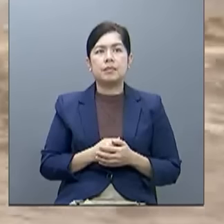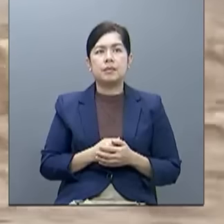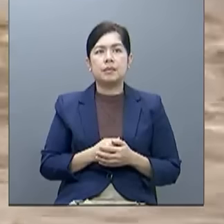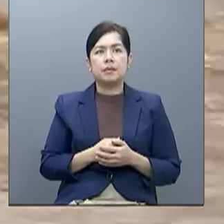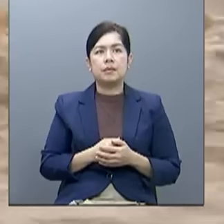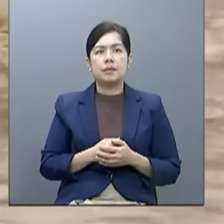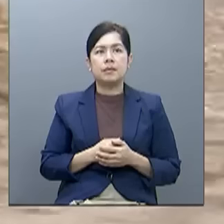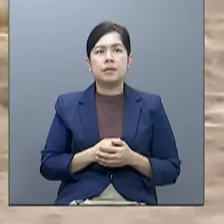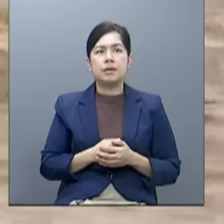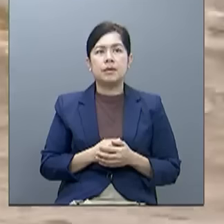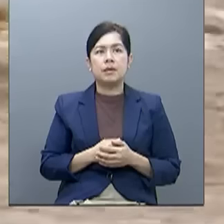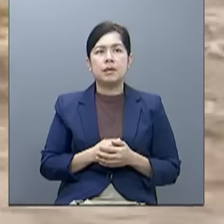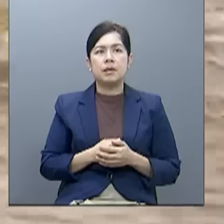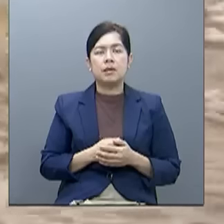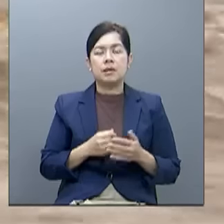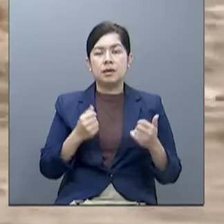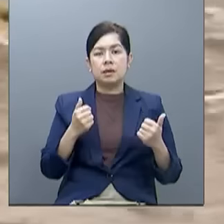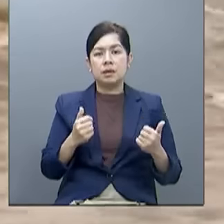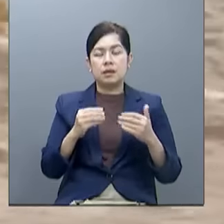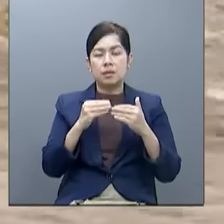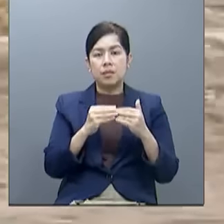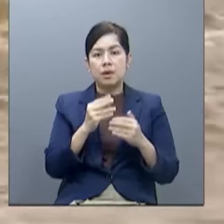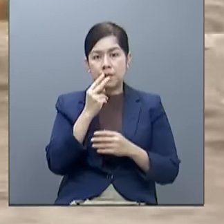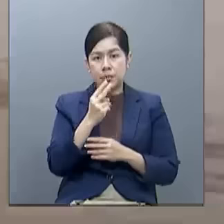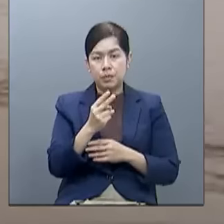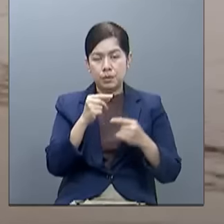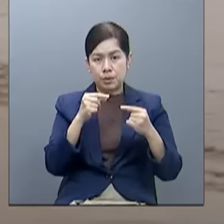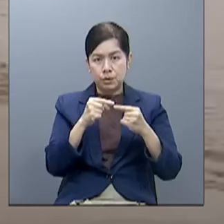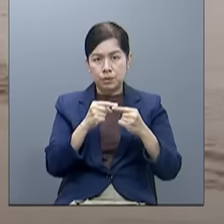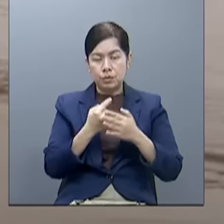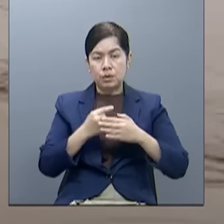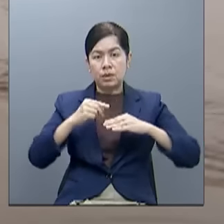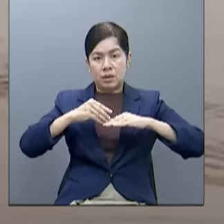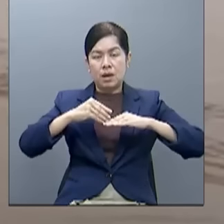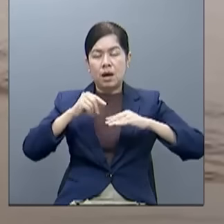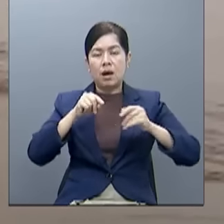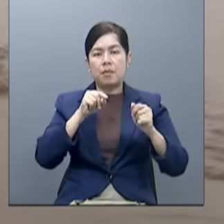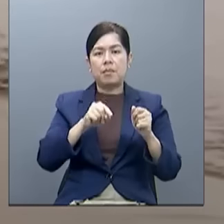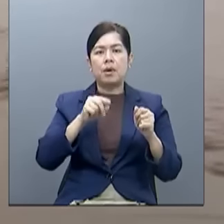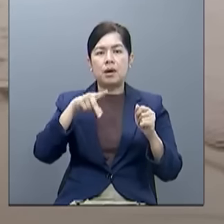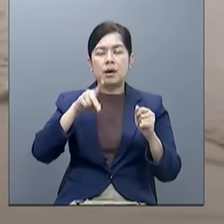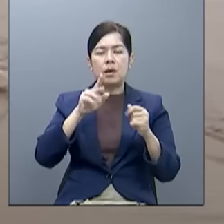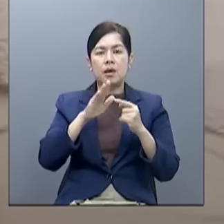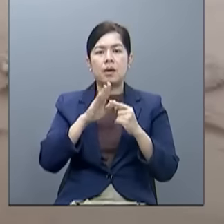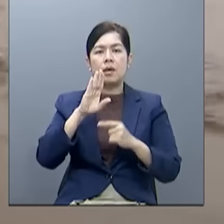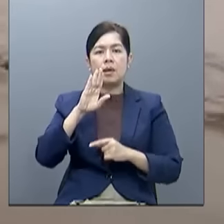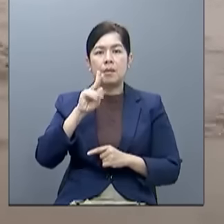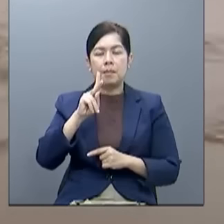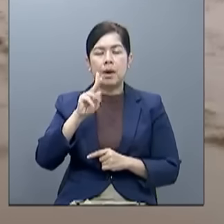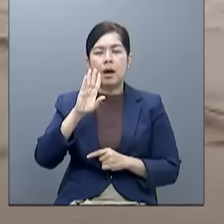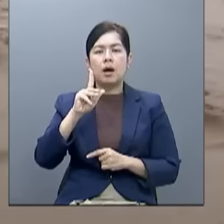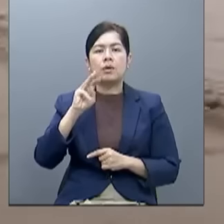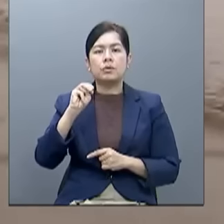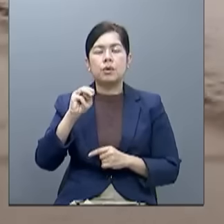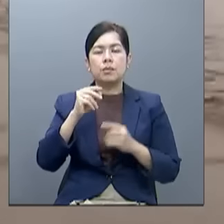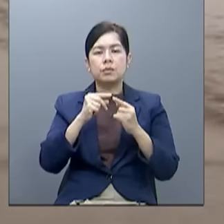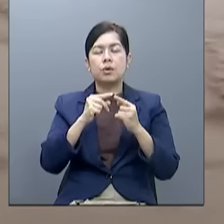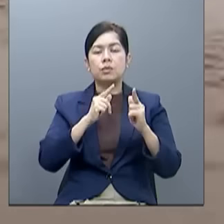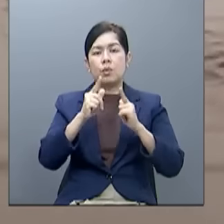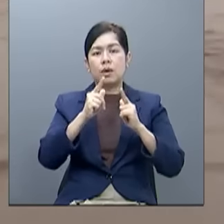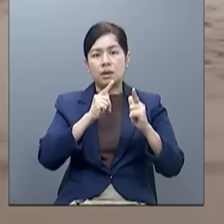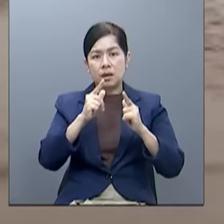ก่อนอื่นพาคุณผู้ชมไปดูบริเวณจุดผ่านแดนบ้านคกไผ่ตำบลปากชมอำเภอปากชมจังหวัดเลยค่ะจุดนี้แม้จะมี